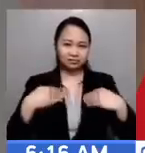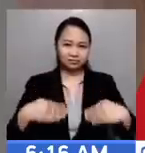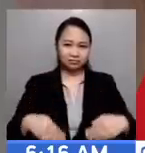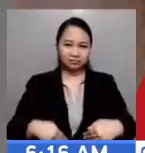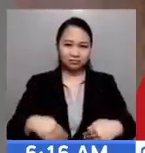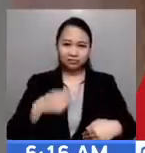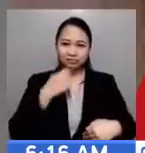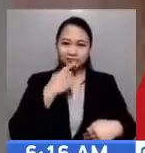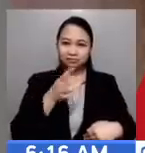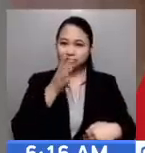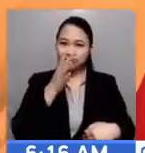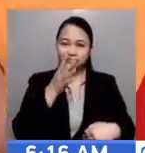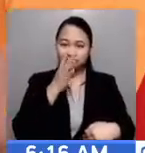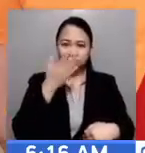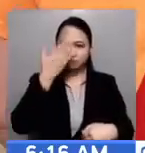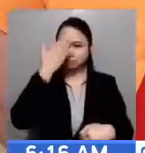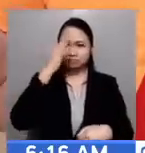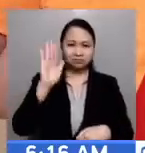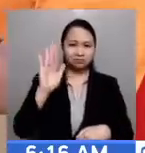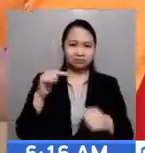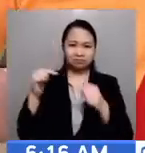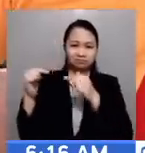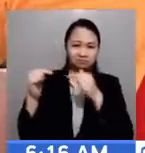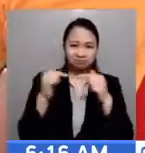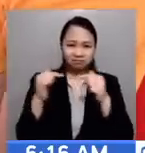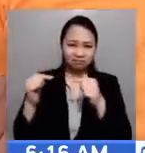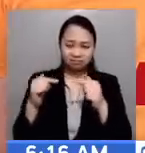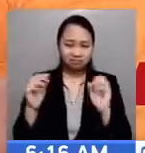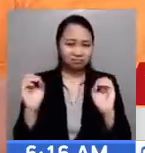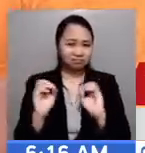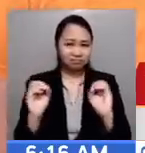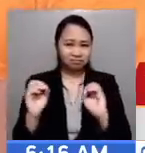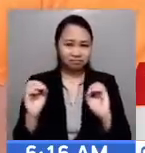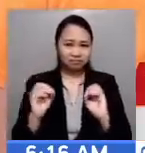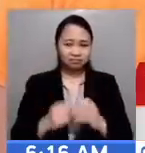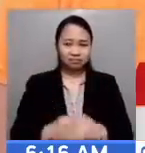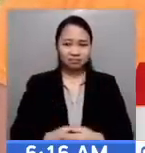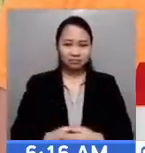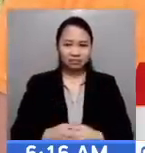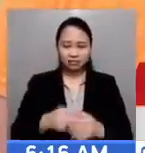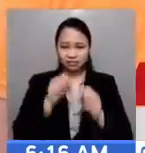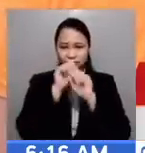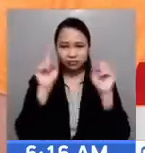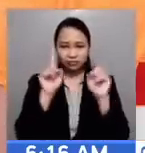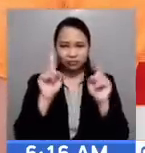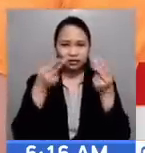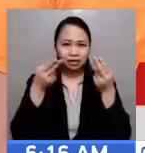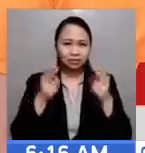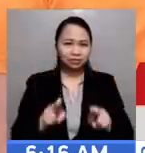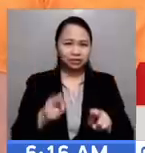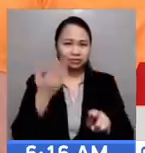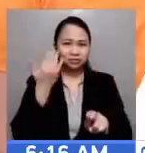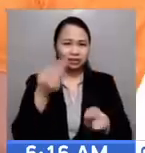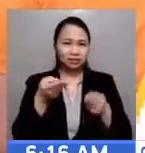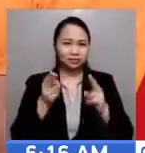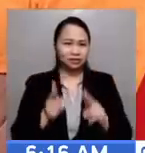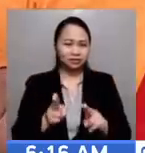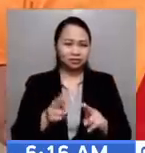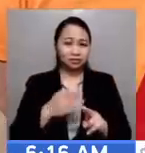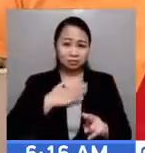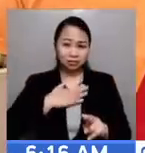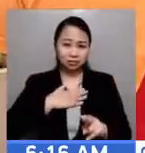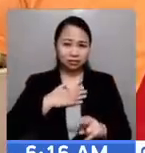alam na kaaway ang kanyang anak. Hindi kami matanggap kasi sa nangyari sa kanya, bakit ganun? Hindi naman po pala ng barkada